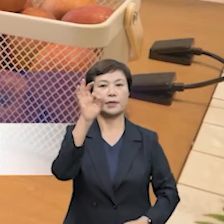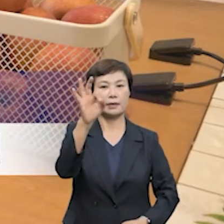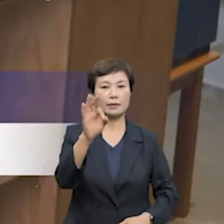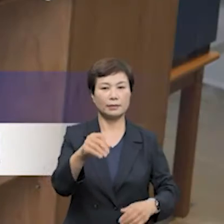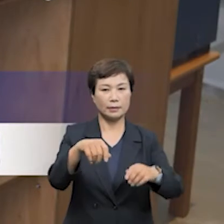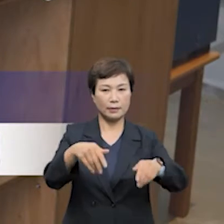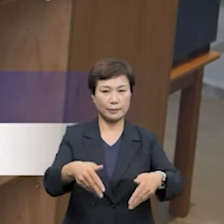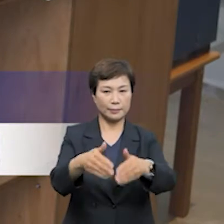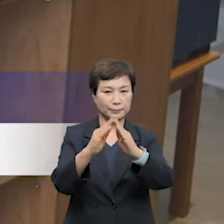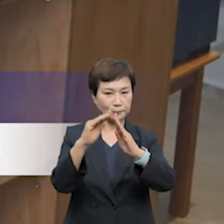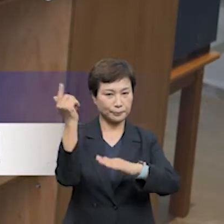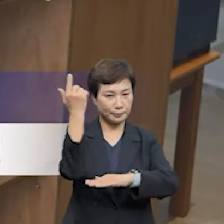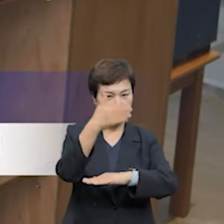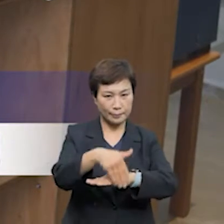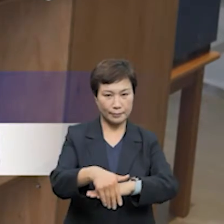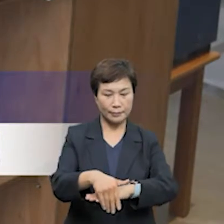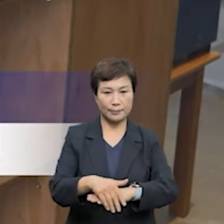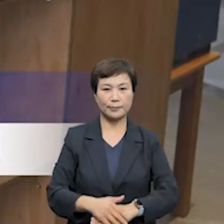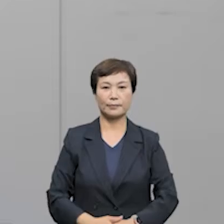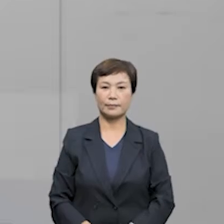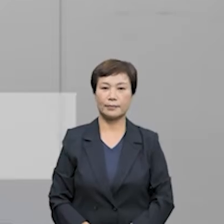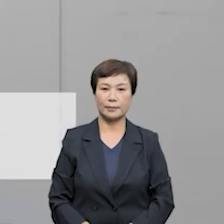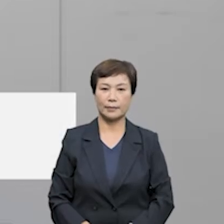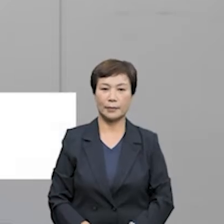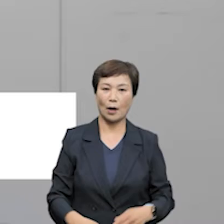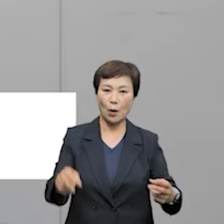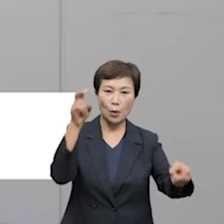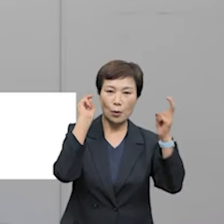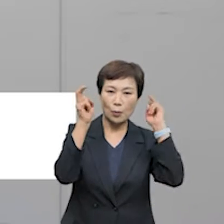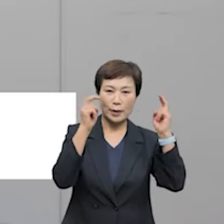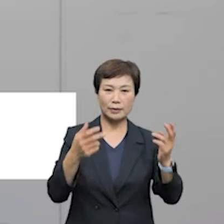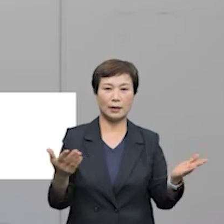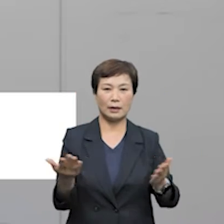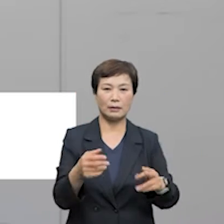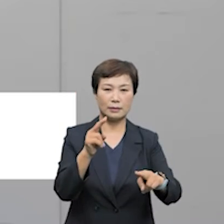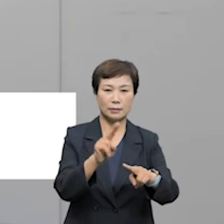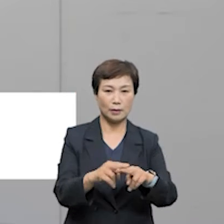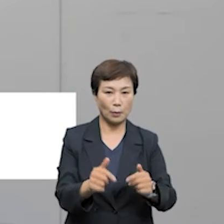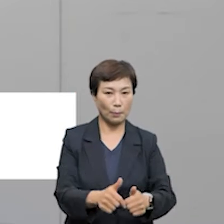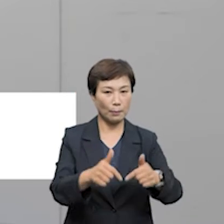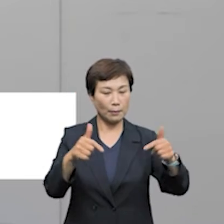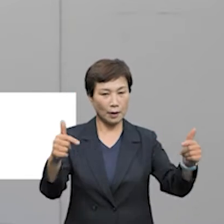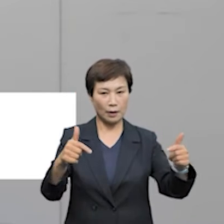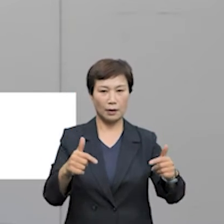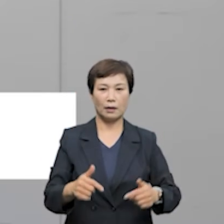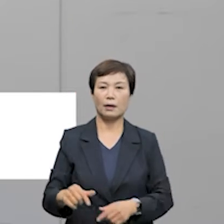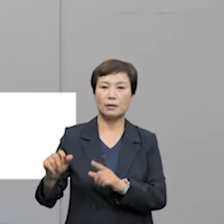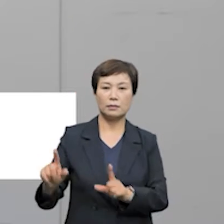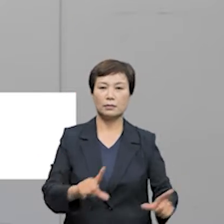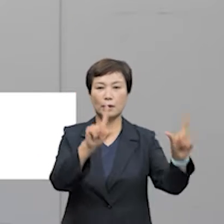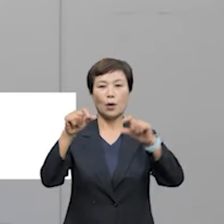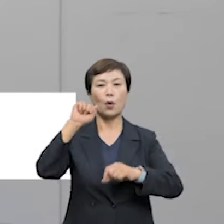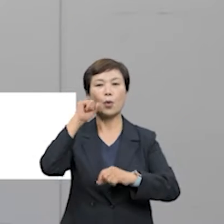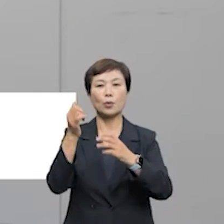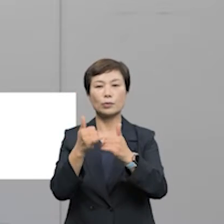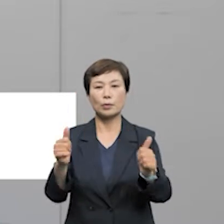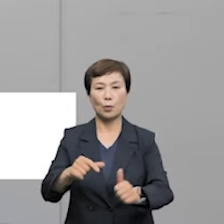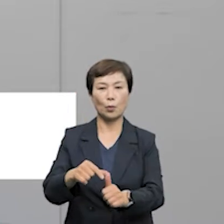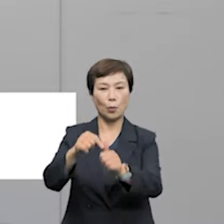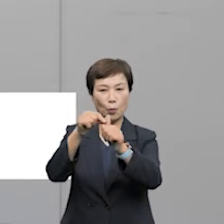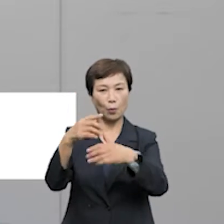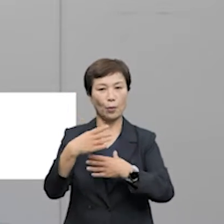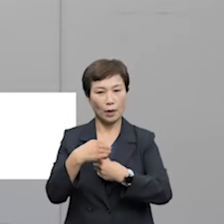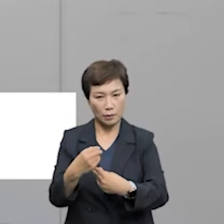세부 사업을 추진할 계획입니다. 우리 시는 기업 일자리 확대와 취업, 취약계층 고용